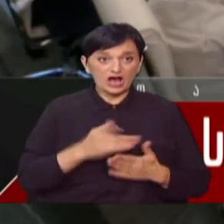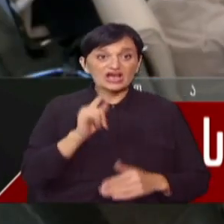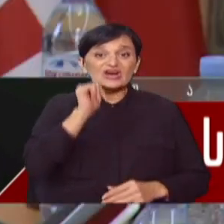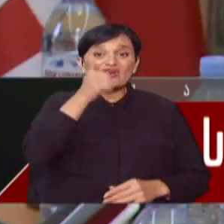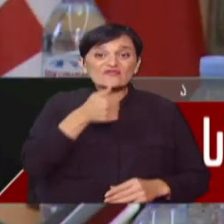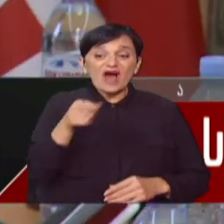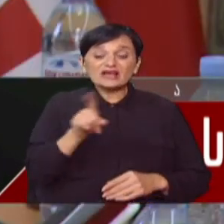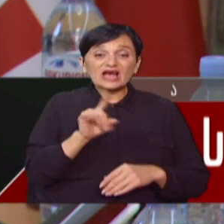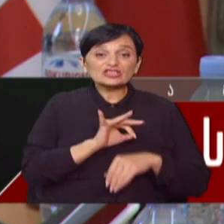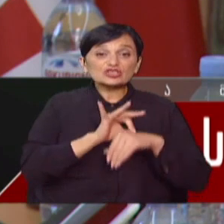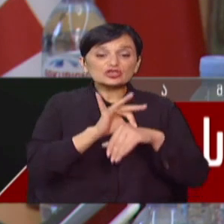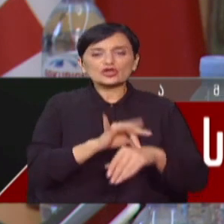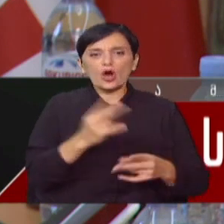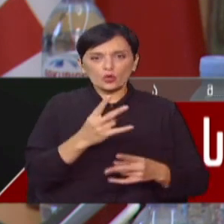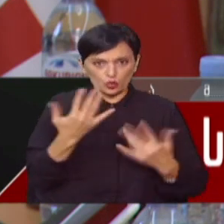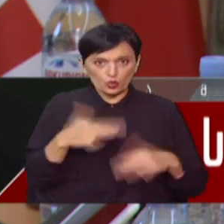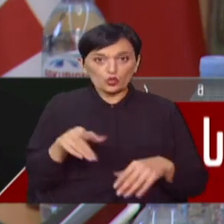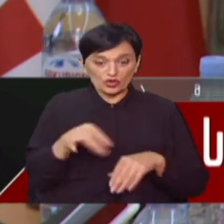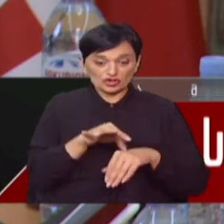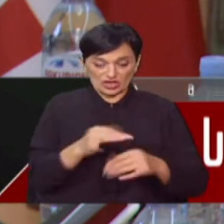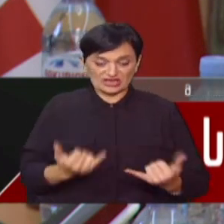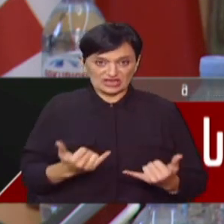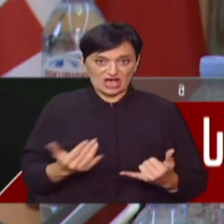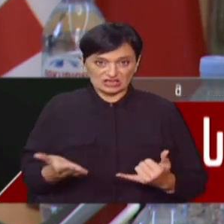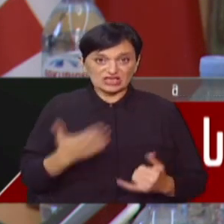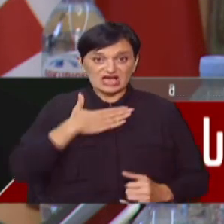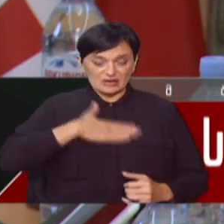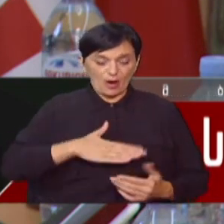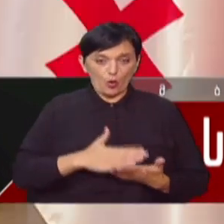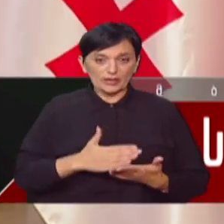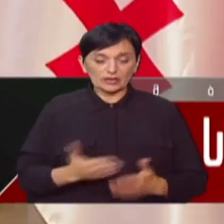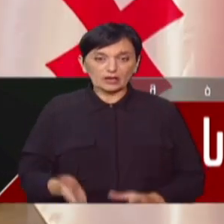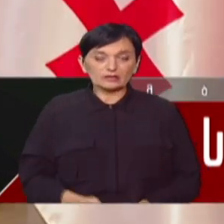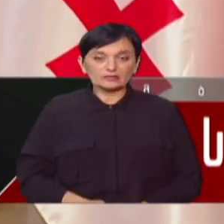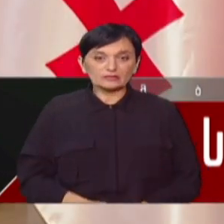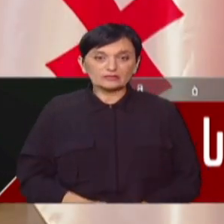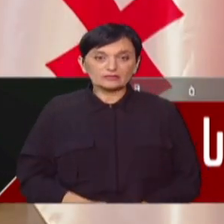ხვალ რაც უნდა ჩაგეტარებინათ, ის უკვე ჩაატარეთ დღეს. ამიტომ ალბათ გამოფილი ხართ.